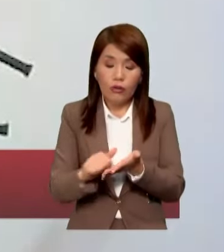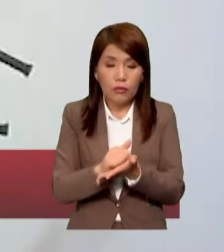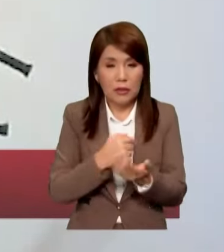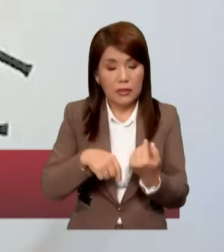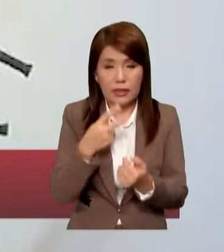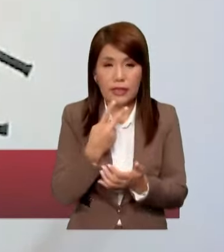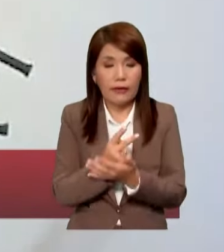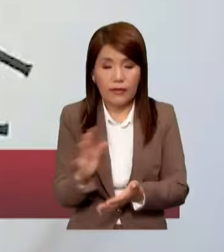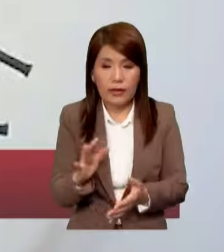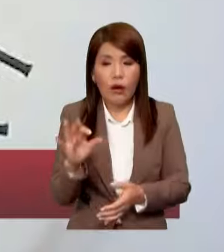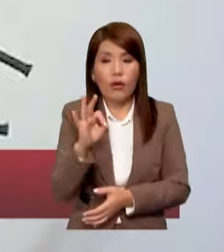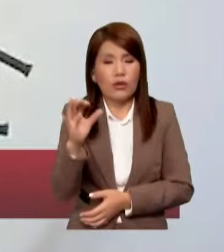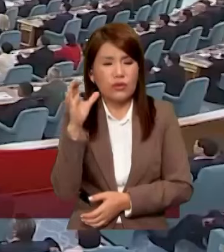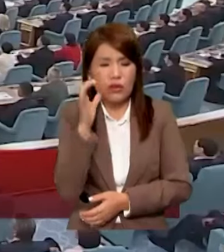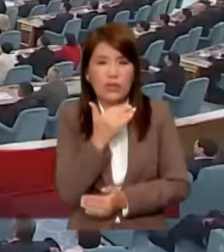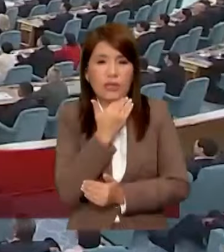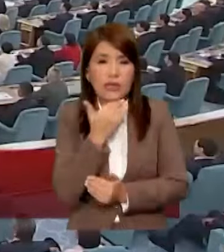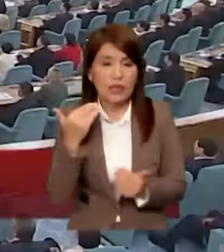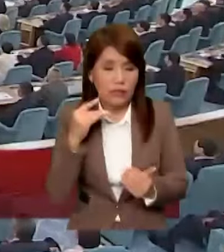не видим. И слушать они никого не хотят.